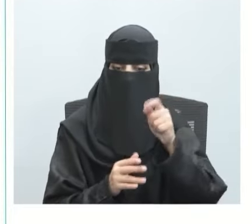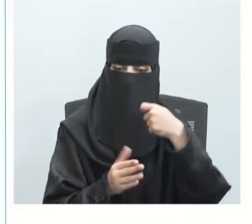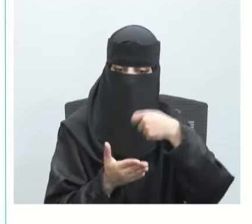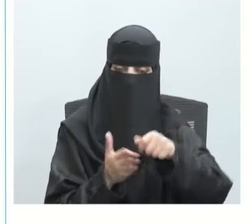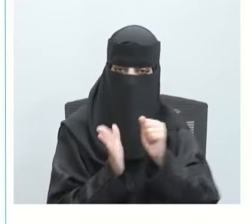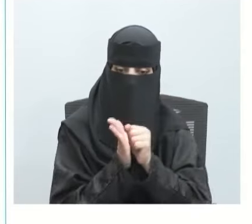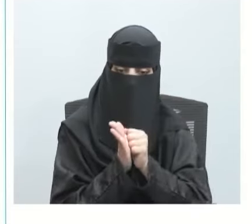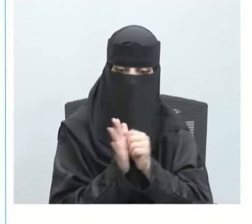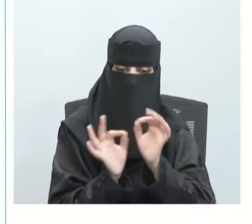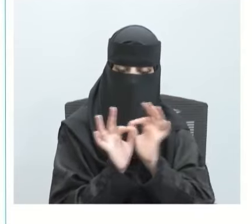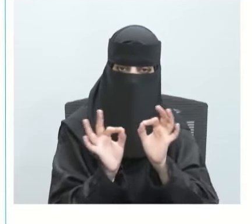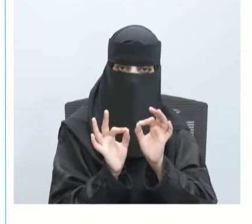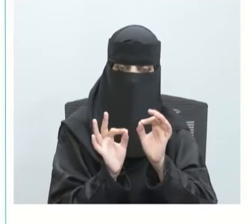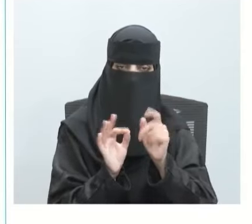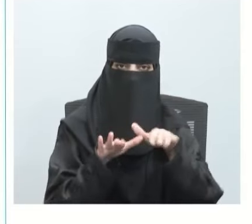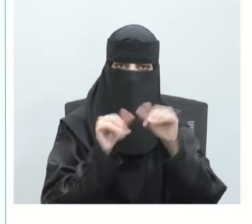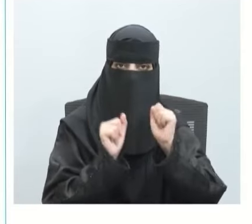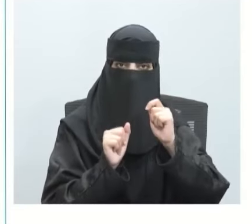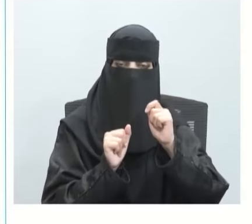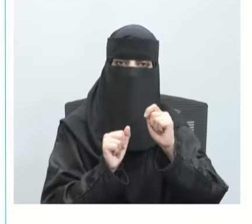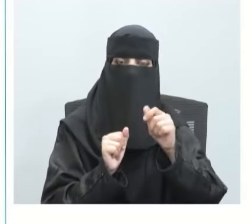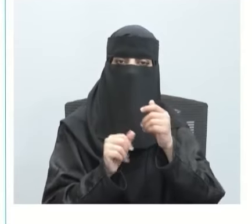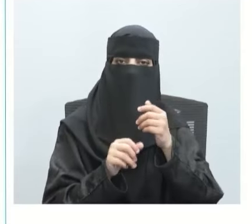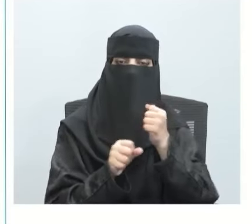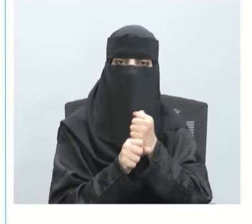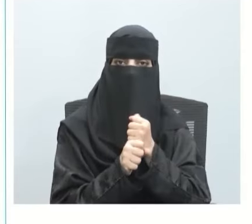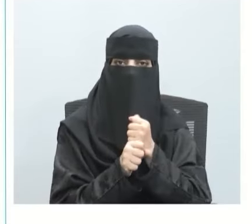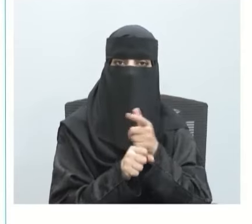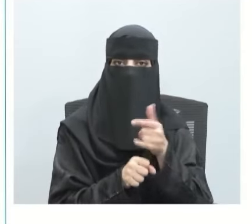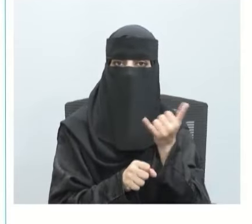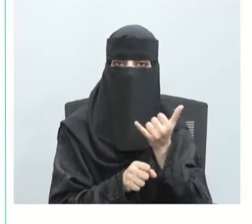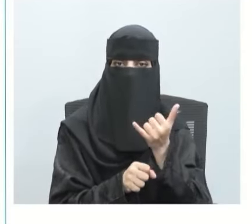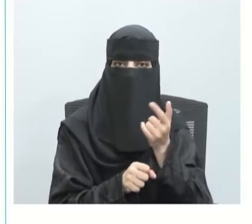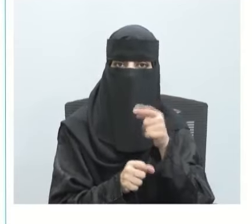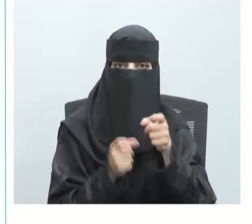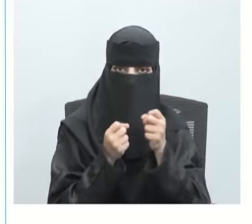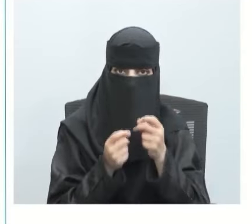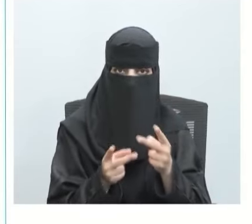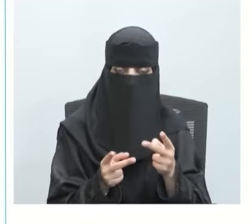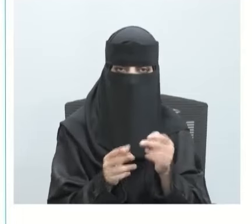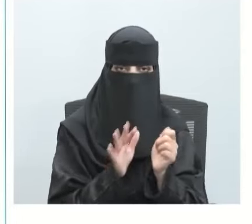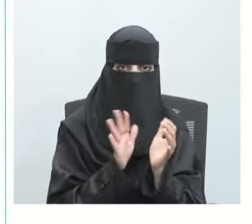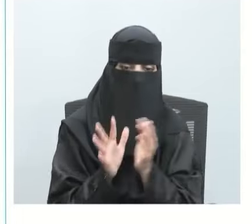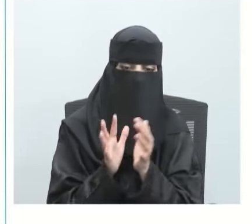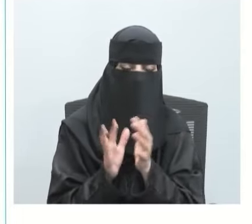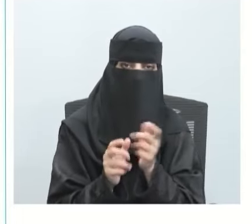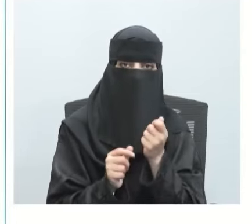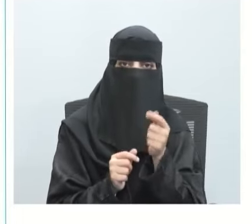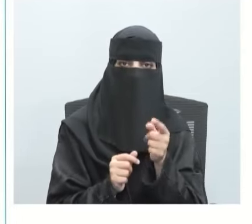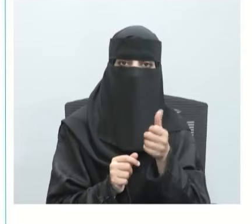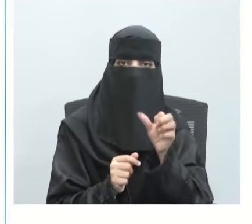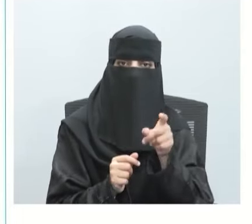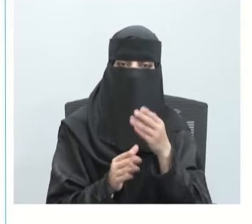منزل او استعداد لمرحله التقاعد او غير ذلك مهم جدا اننا نبدا بادخار المال